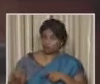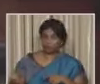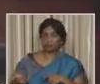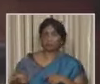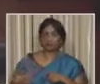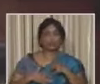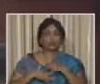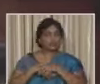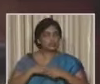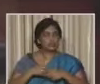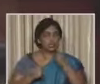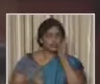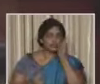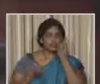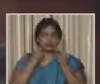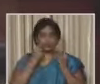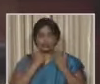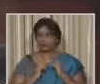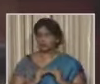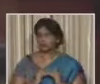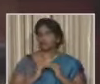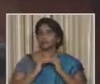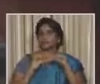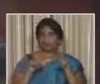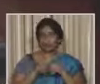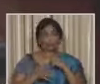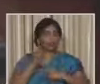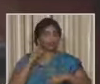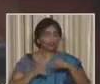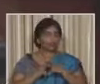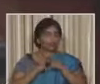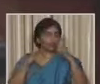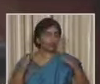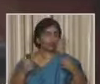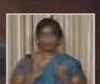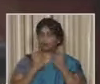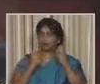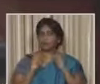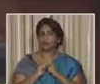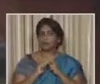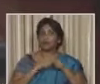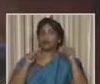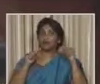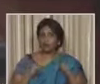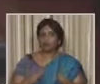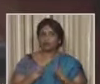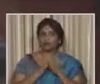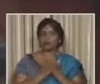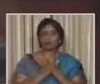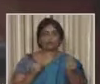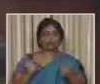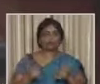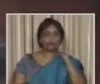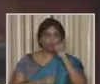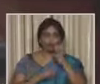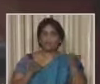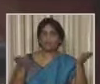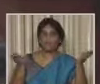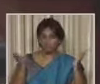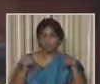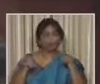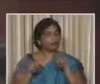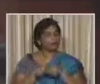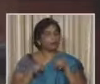செய்யப்பட்டார்கள். இனங்களுக்கிடையில் சந்தேகம் எழுந்தது. அரசியல் முரண்பாடு ஏற்பட்டது. இன்றும் தீர்க்கப்படாத பிரச்சனையாக